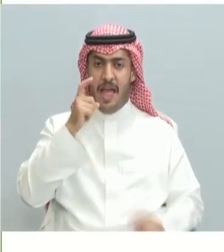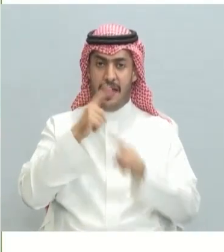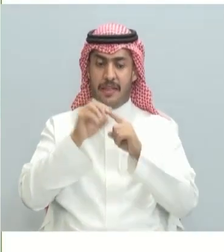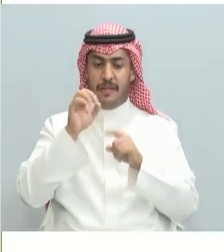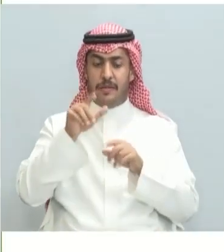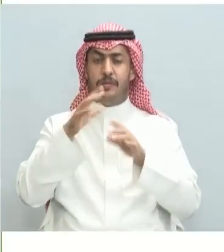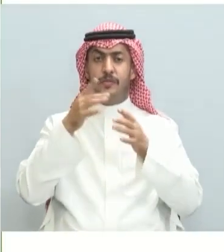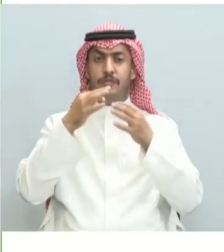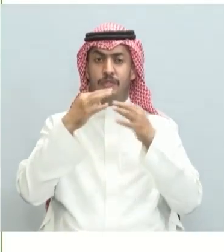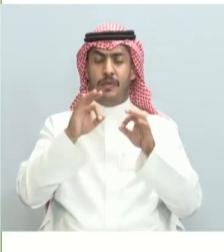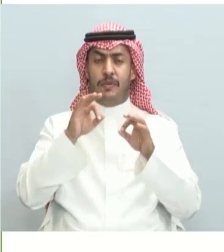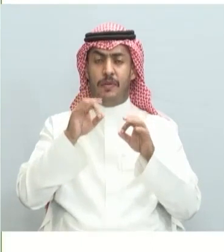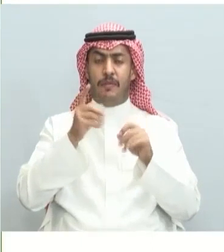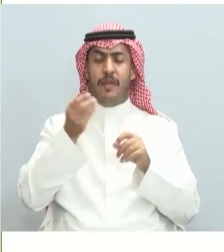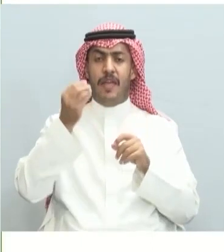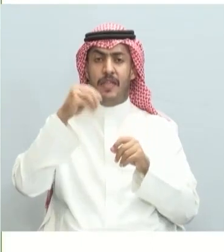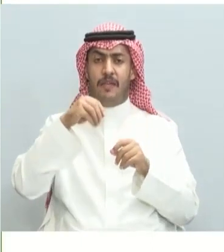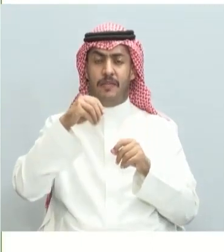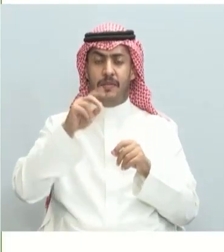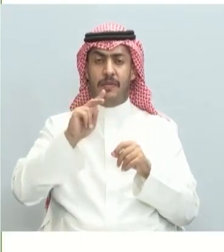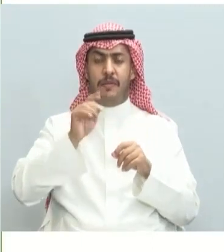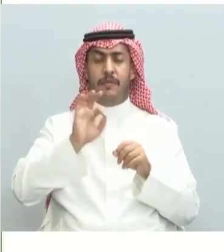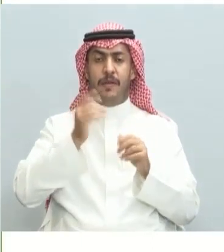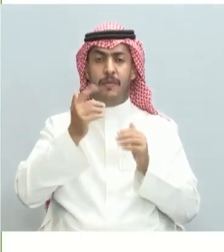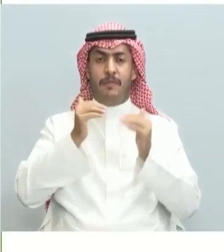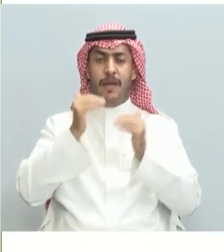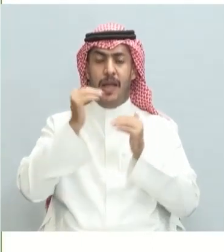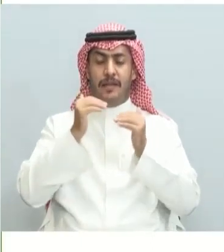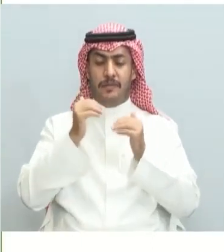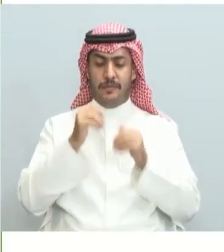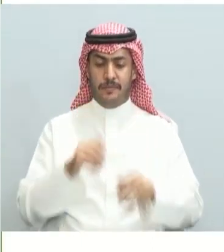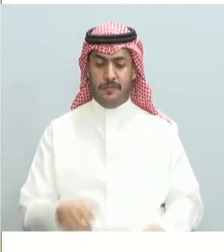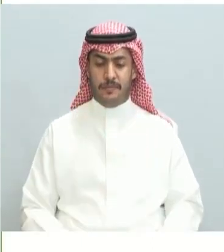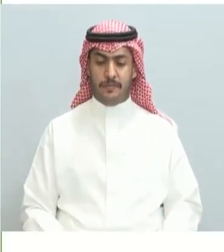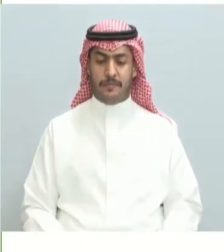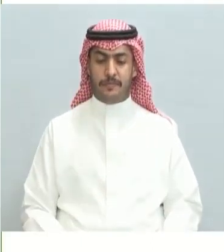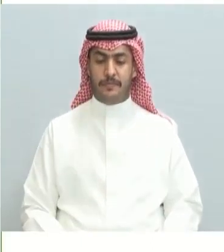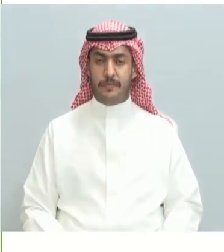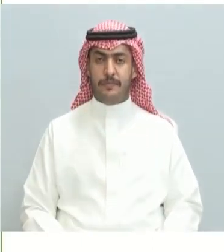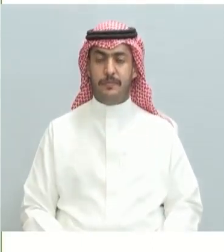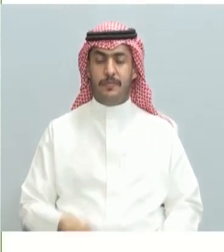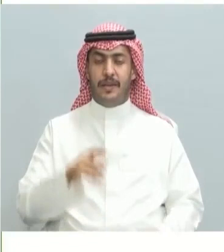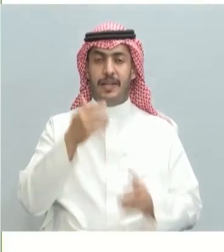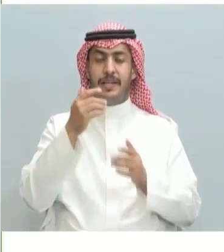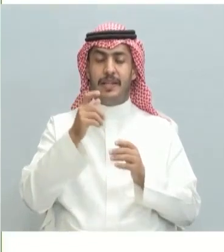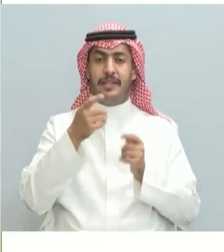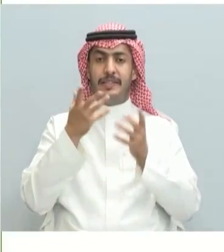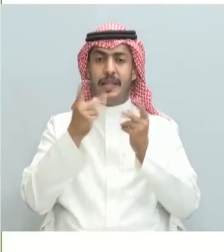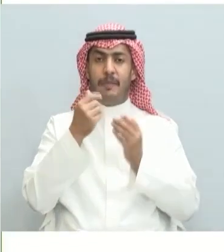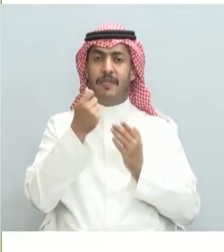يشمل ايضا اشياء اضافيه غير المقياس الاول ما هي هذه الاشياء الاضافيه هي حسابات